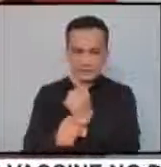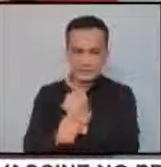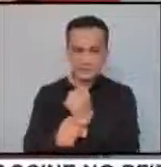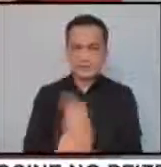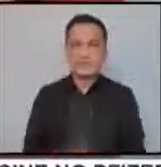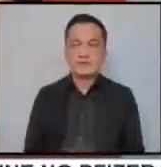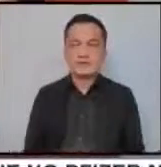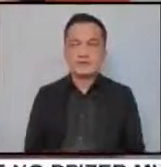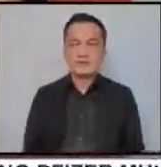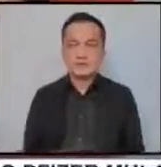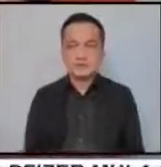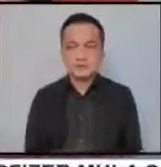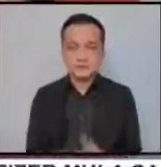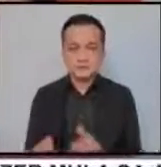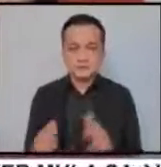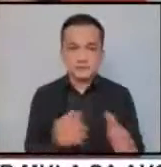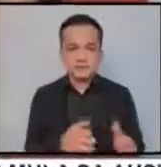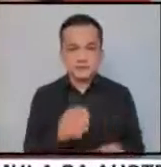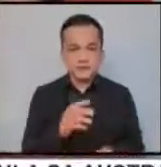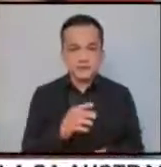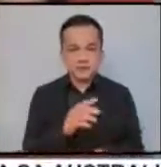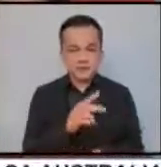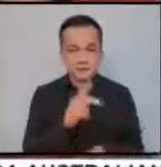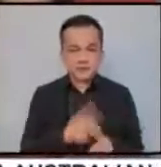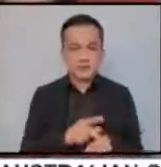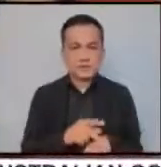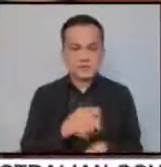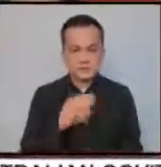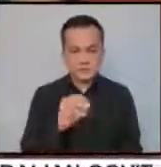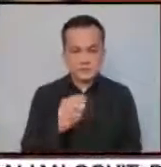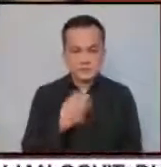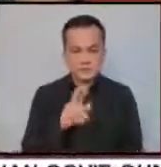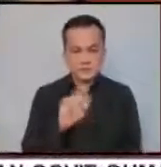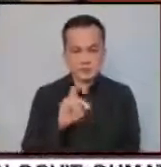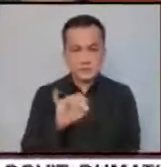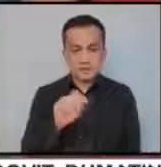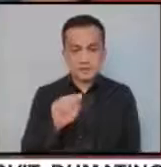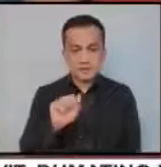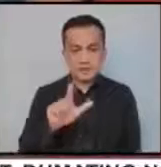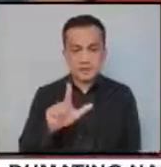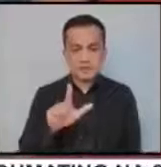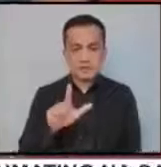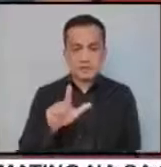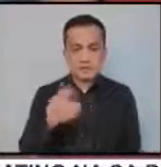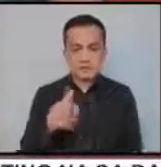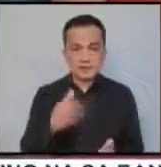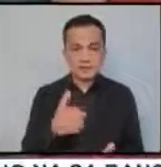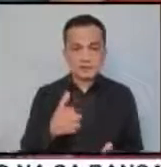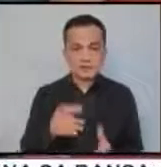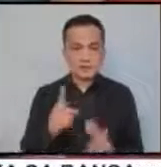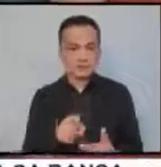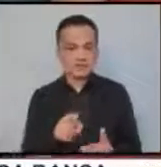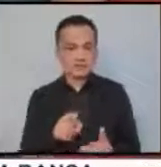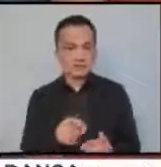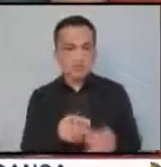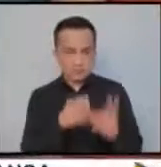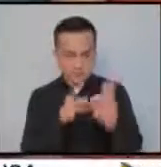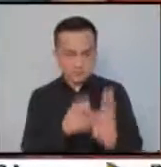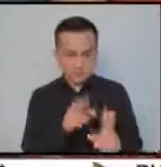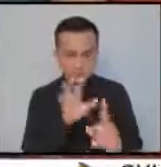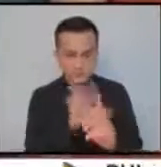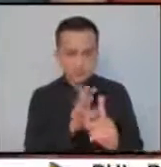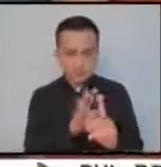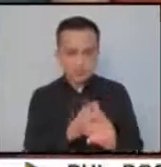Ang Philippine Madrigal Singers ay isa sa pinakahinahangaan at pinakarespetadong choir group ng ating bansa dahil sa